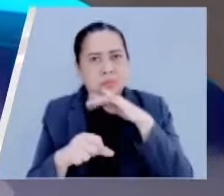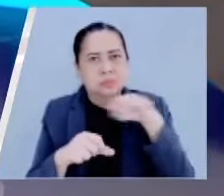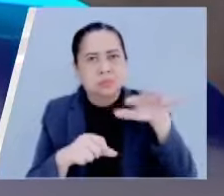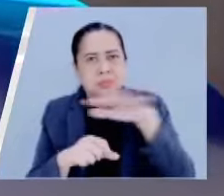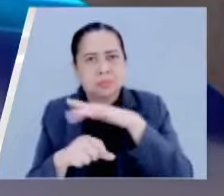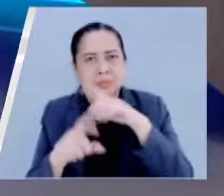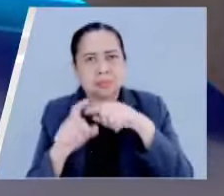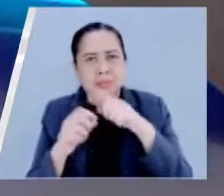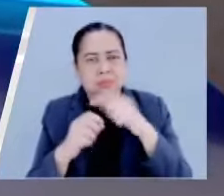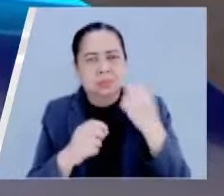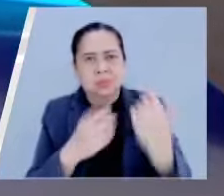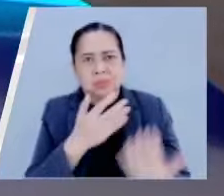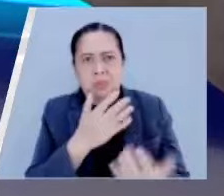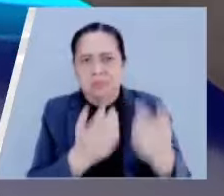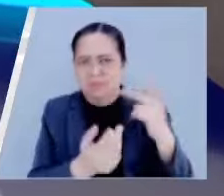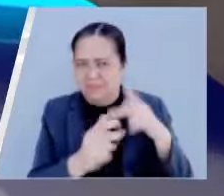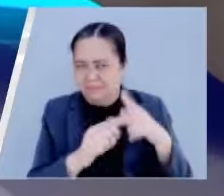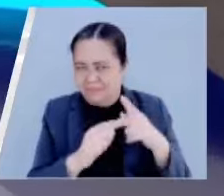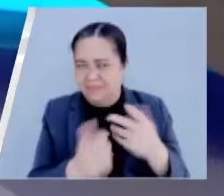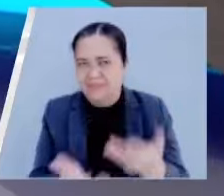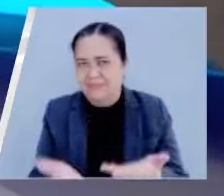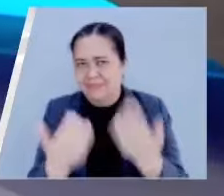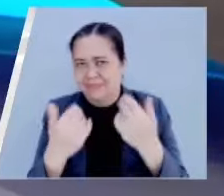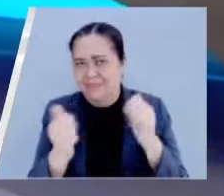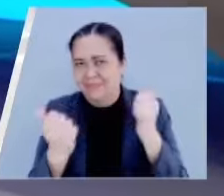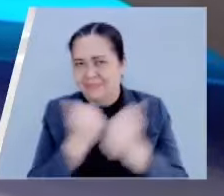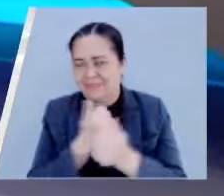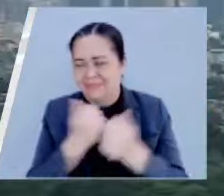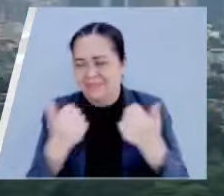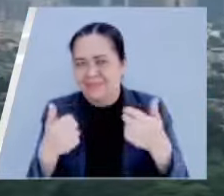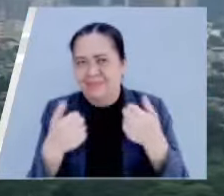pagsusunog ng plastic? Tara, let's change the game!